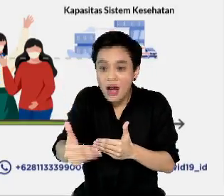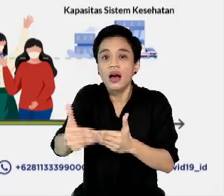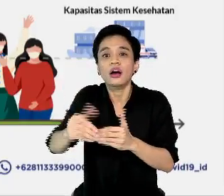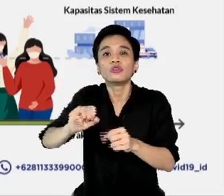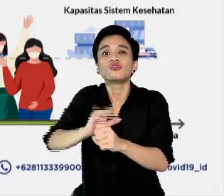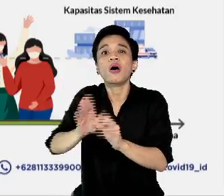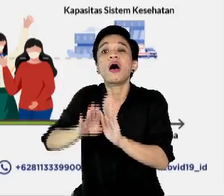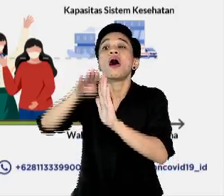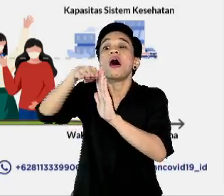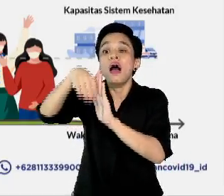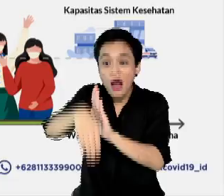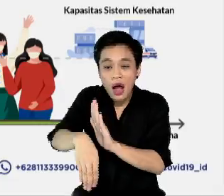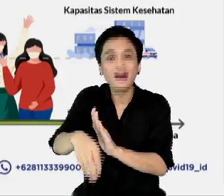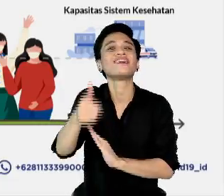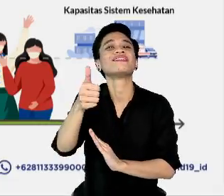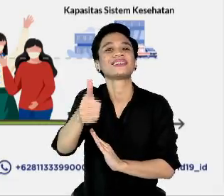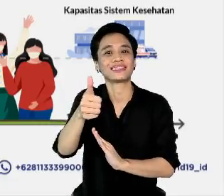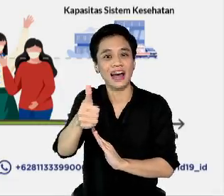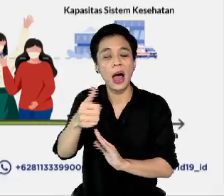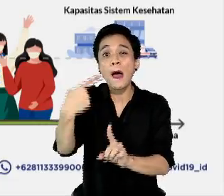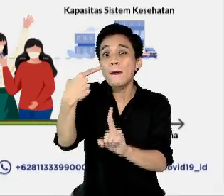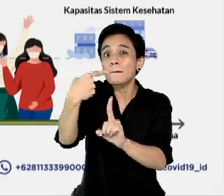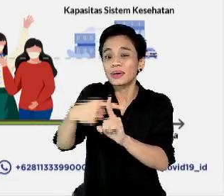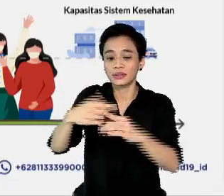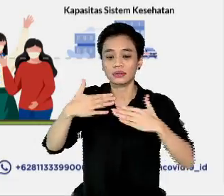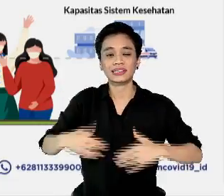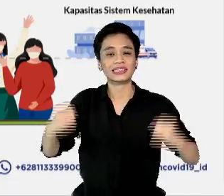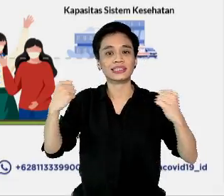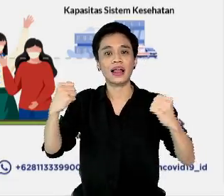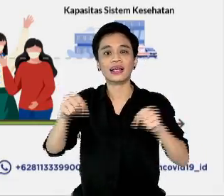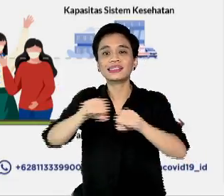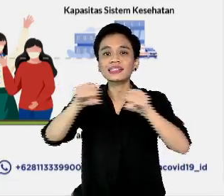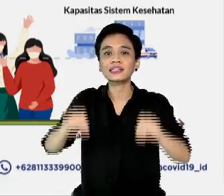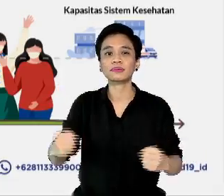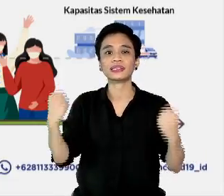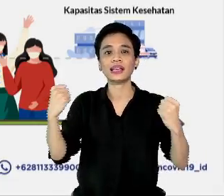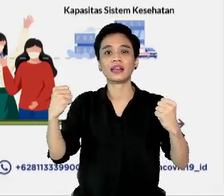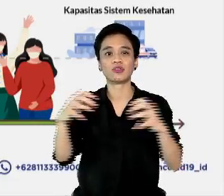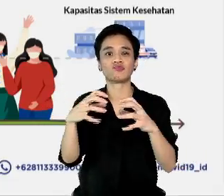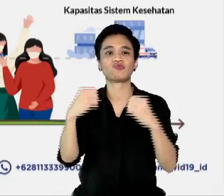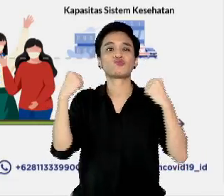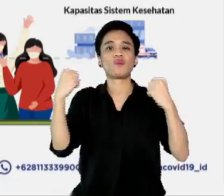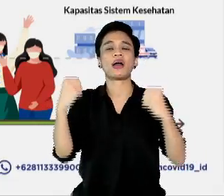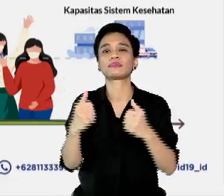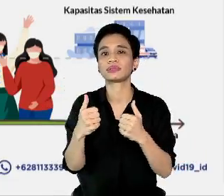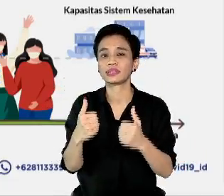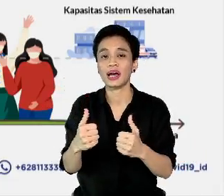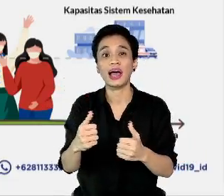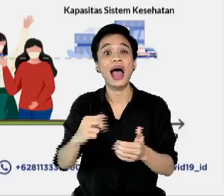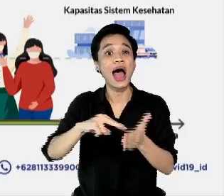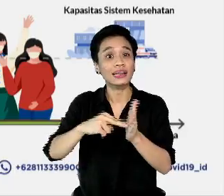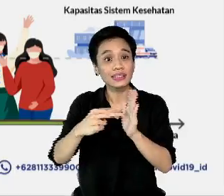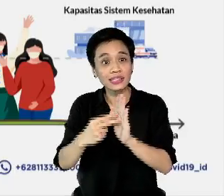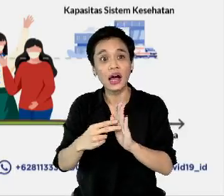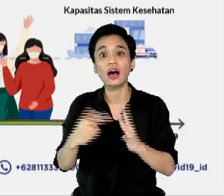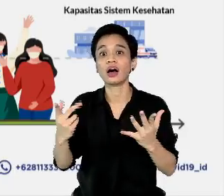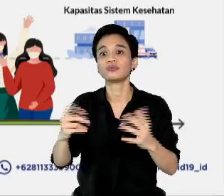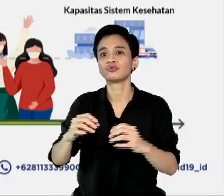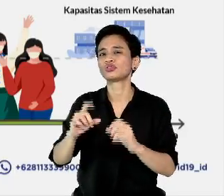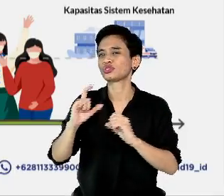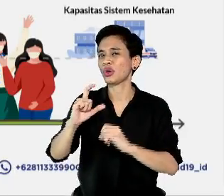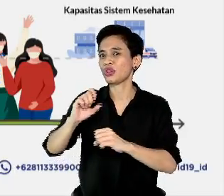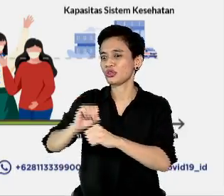kurva kasus dan menguatnya kapasitas sistem kesehatan. Pada prinsipnya, upaya pencegahan penyakit menular